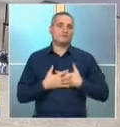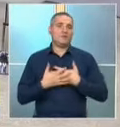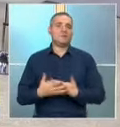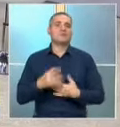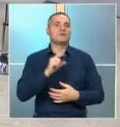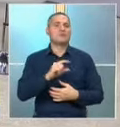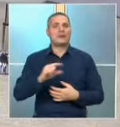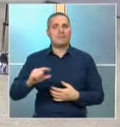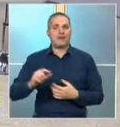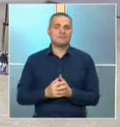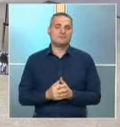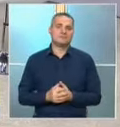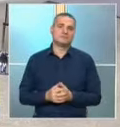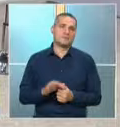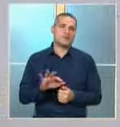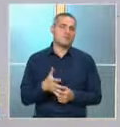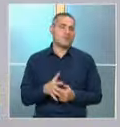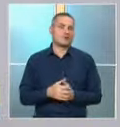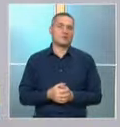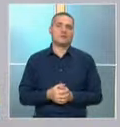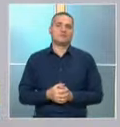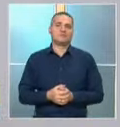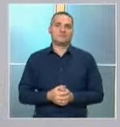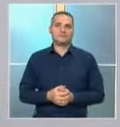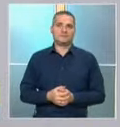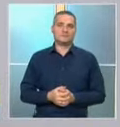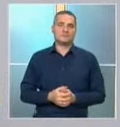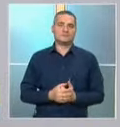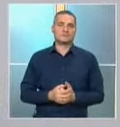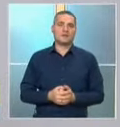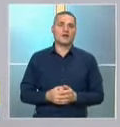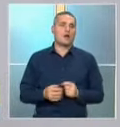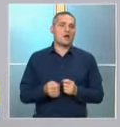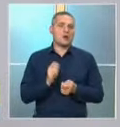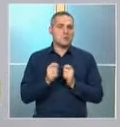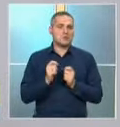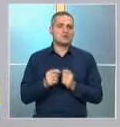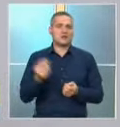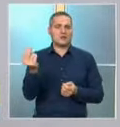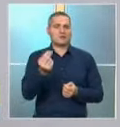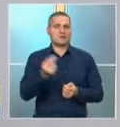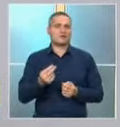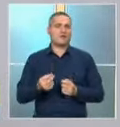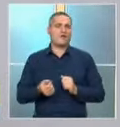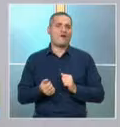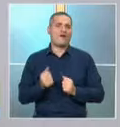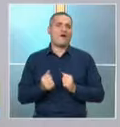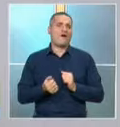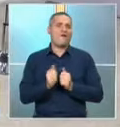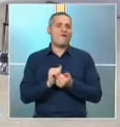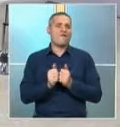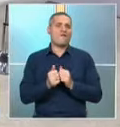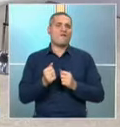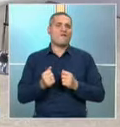Любимите предмети може би са музика, изобразително, физкултура, по-леките. Там